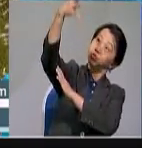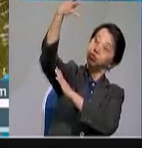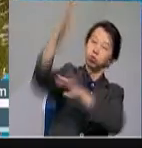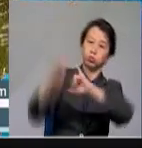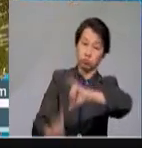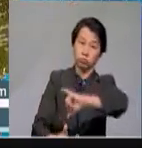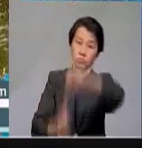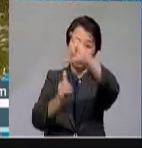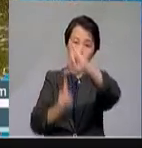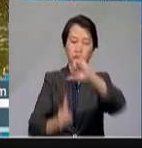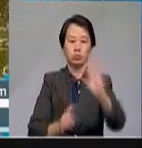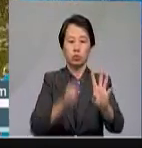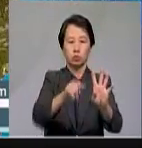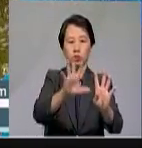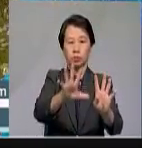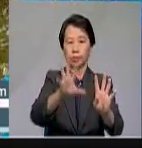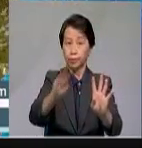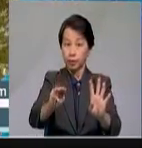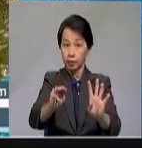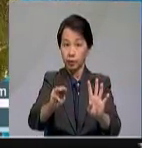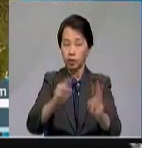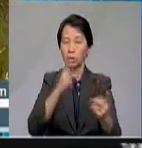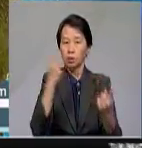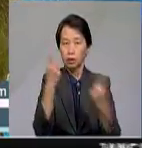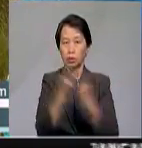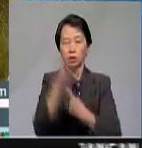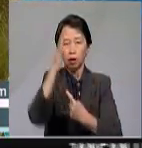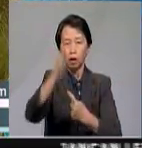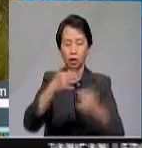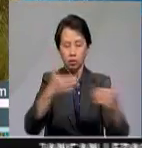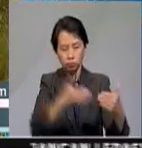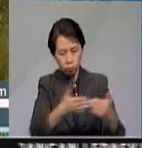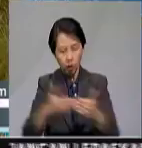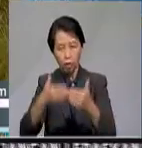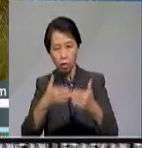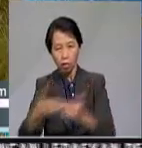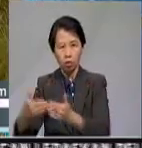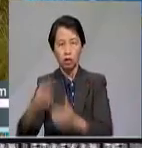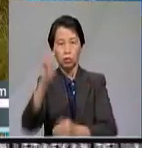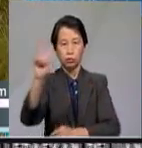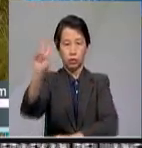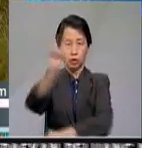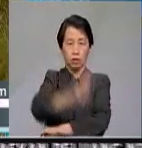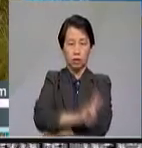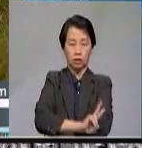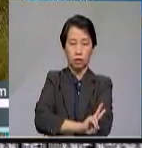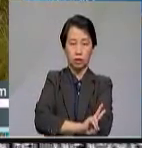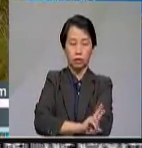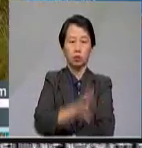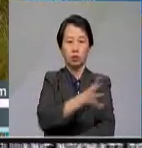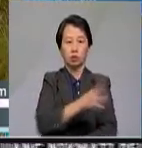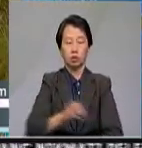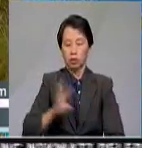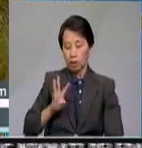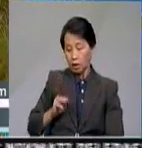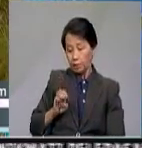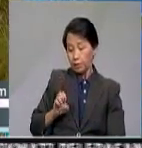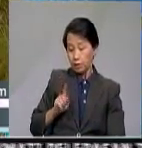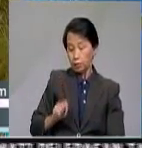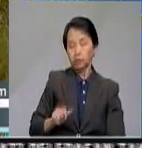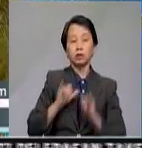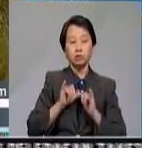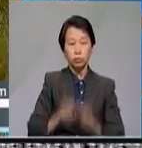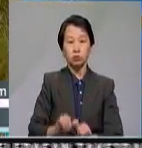mencecah 4.5 meter. Dan keadaan ini kita jangkakan akan berlanjut dalam tempoh 2 hari. Dan justru itu, Map Malaysia masih